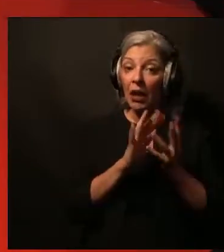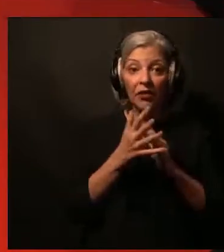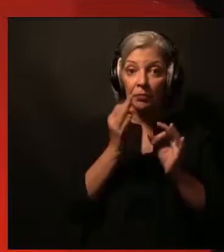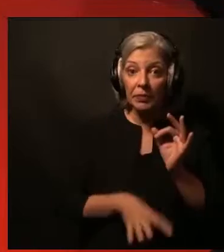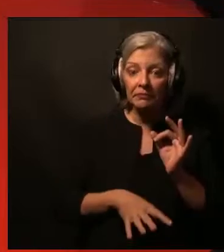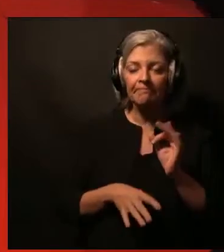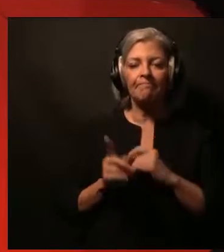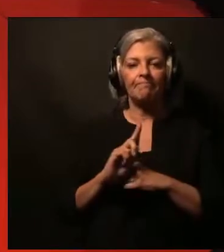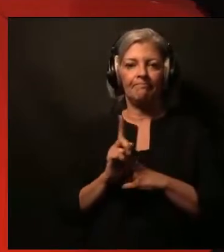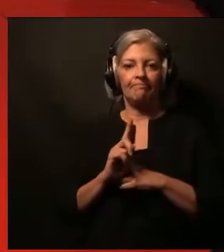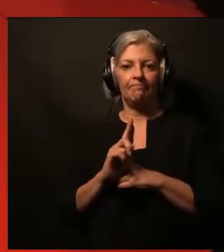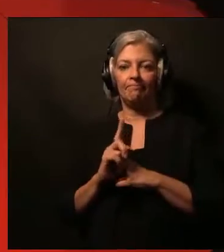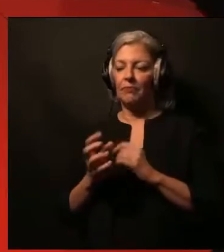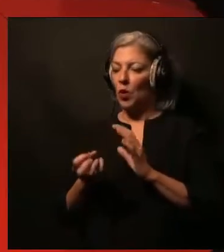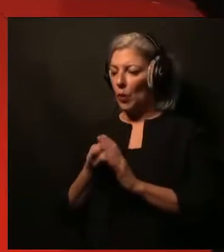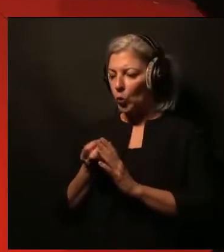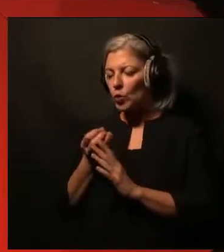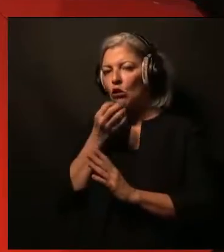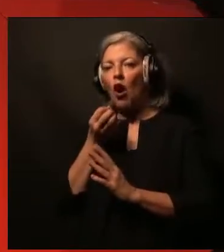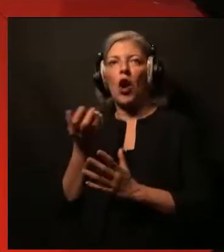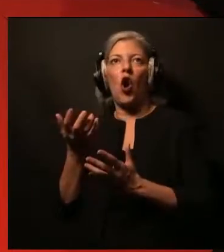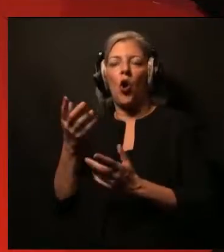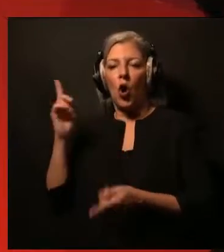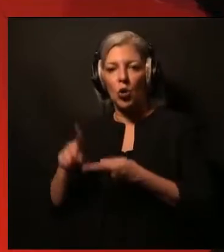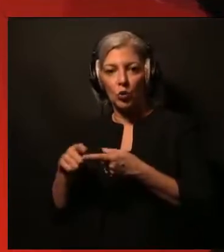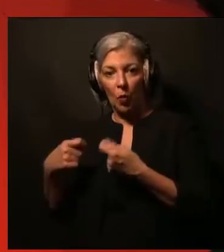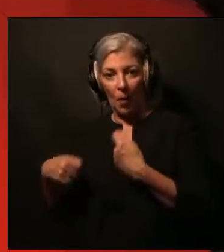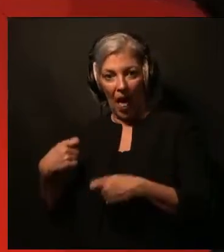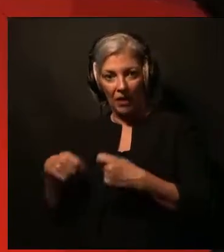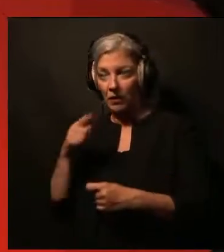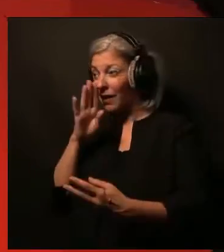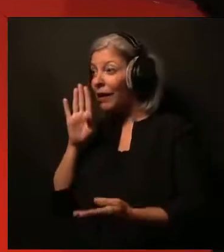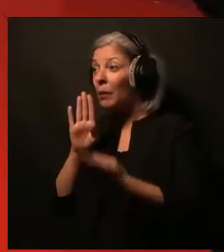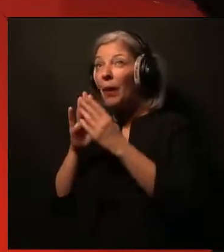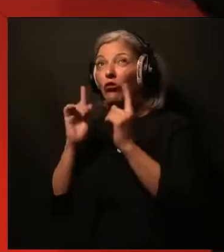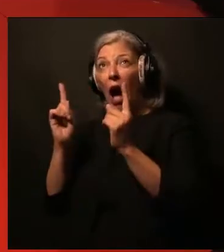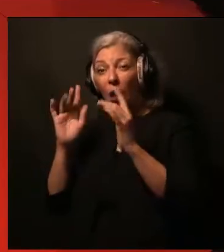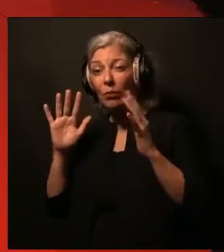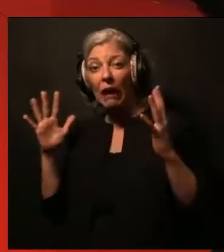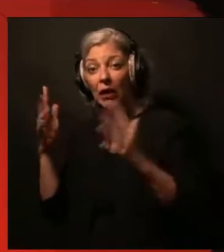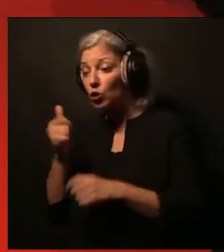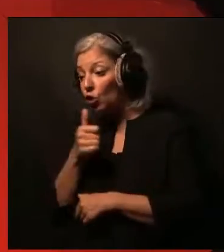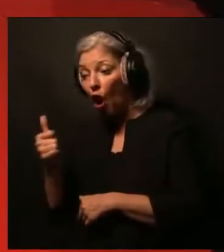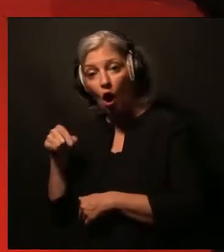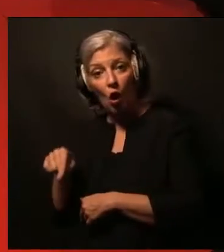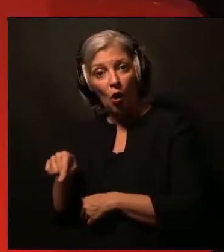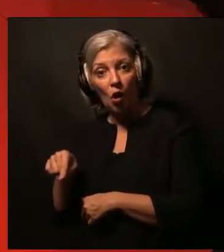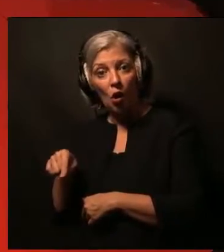solamente la produzione e il consumo di plastica ad avere un impatto ambientale e sulla nostra